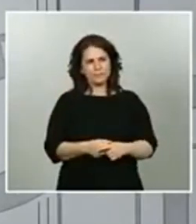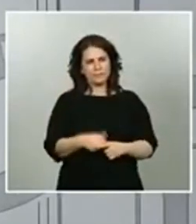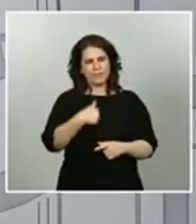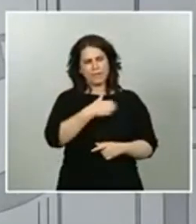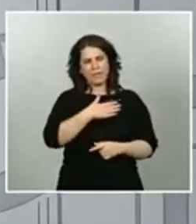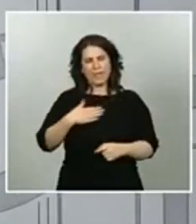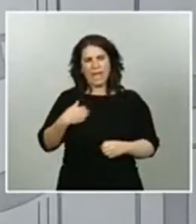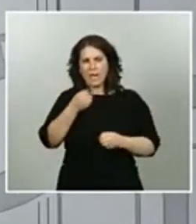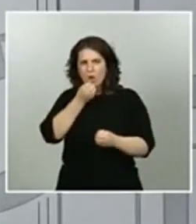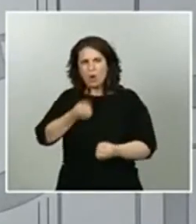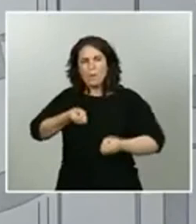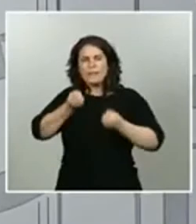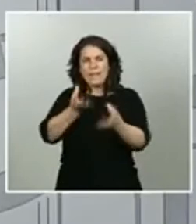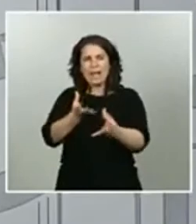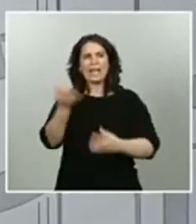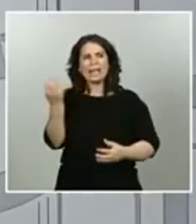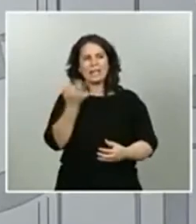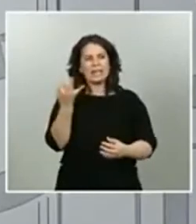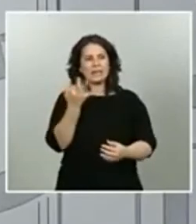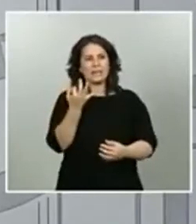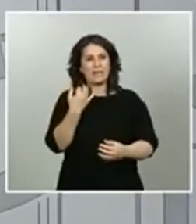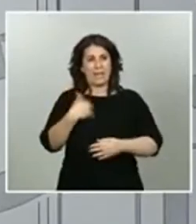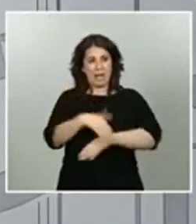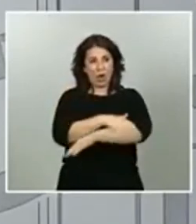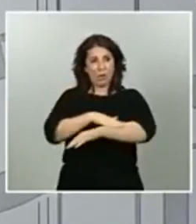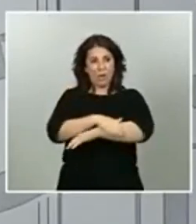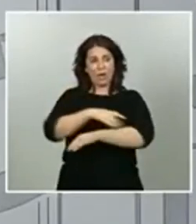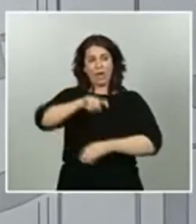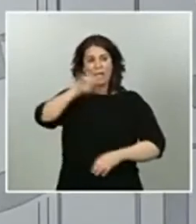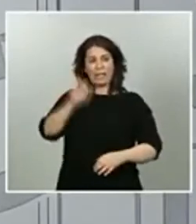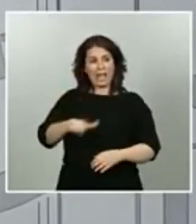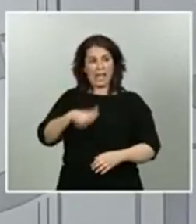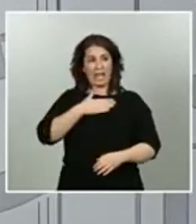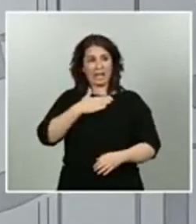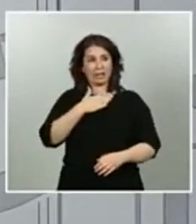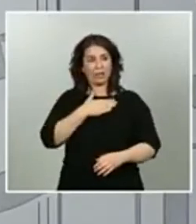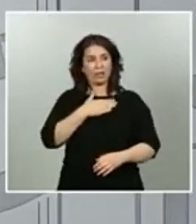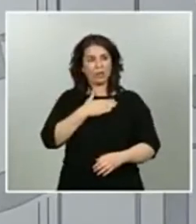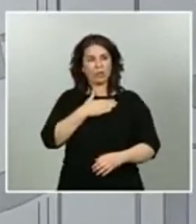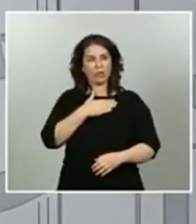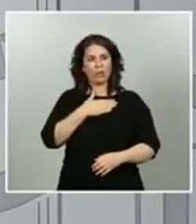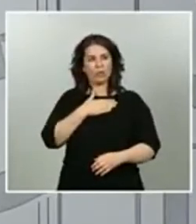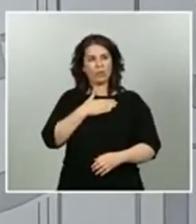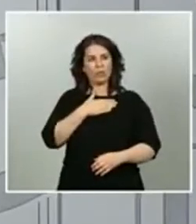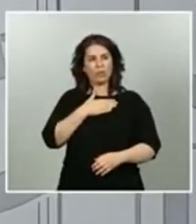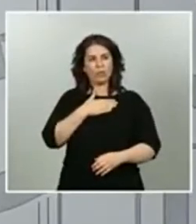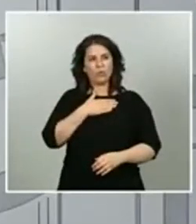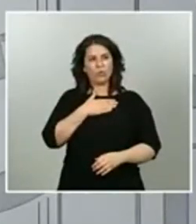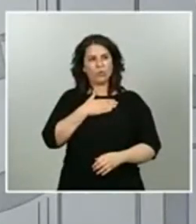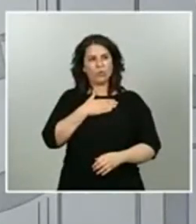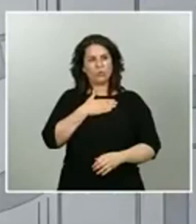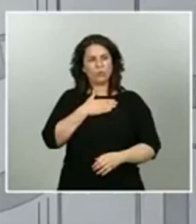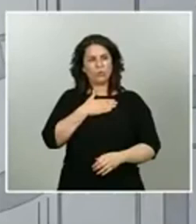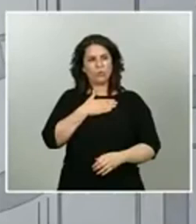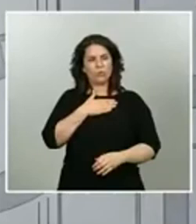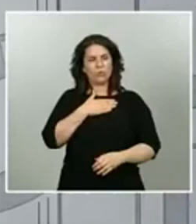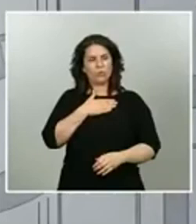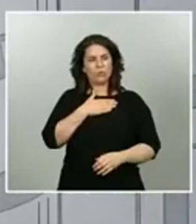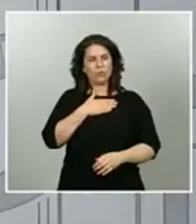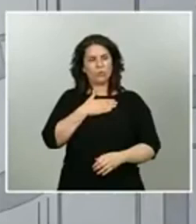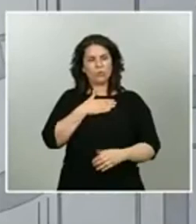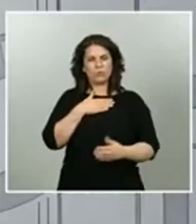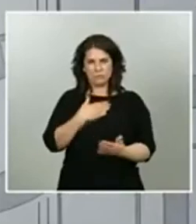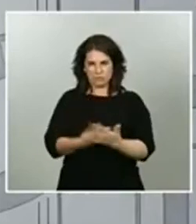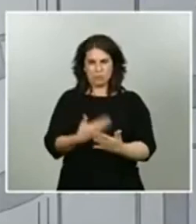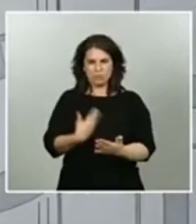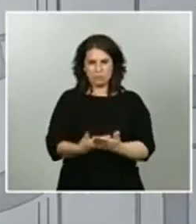cosa nota, anche se forse nella domanda è stata taciuta, sta già lavorando a una modifica